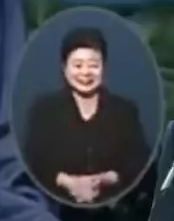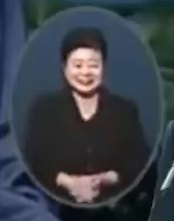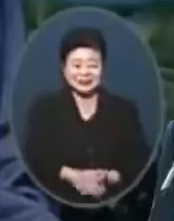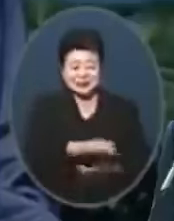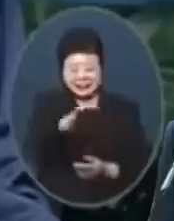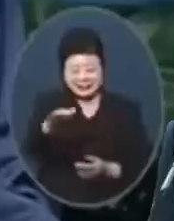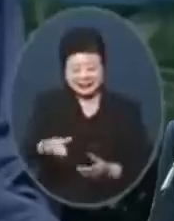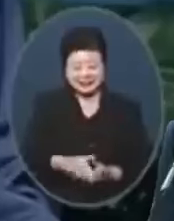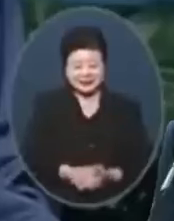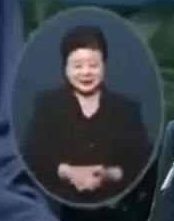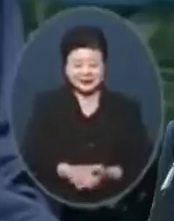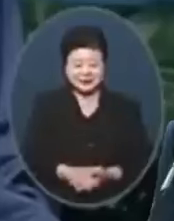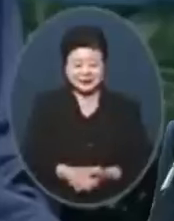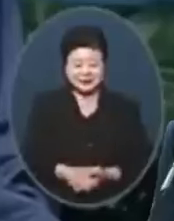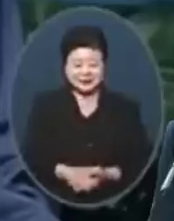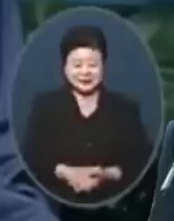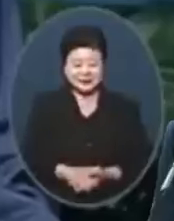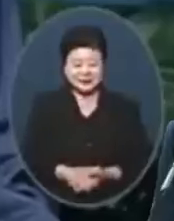우리가